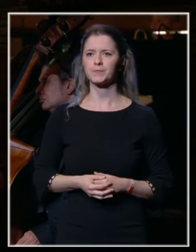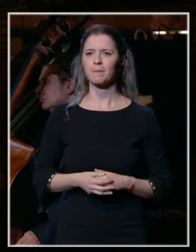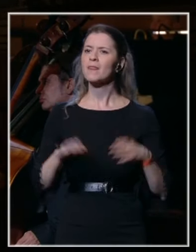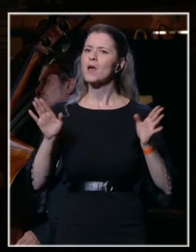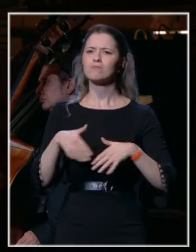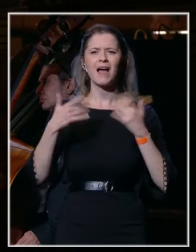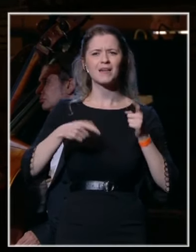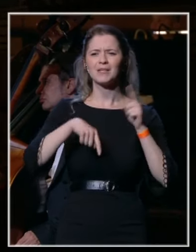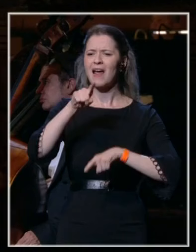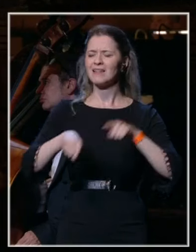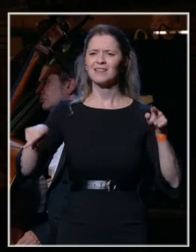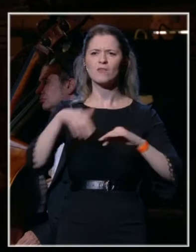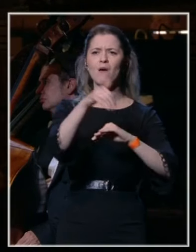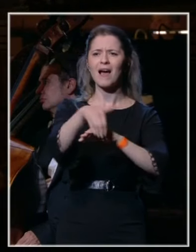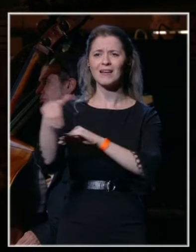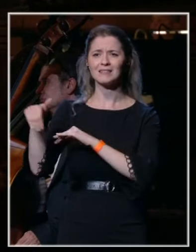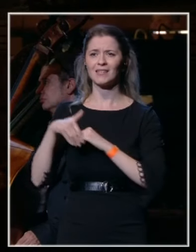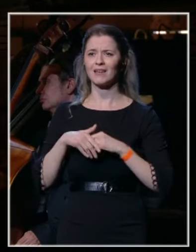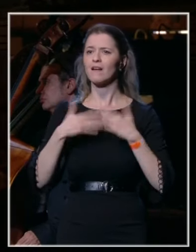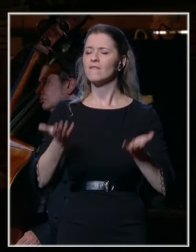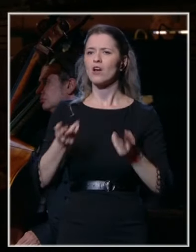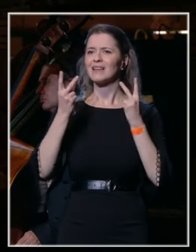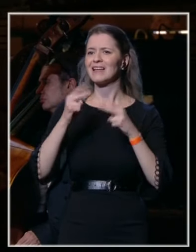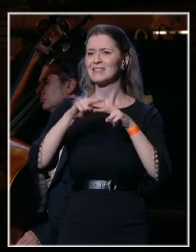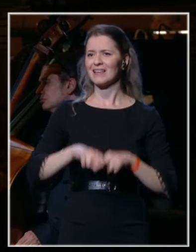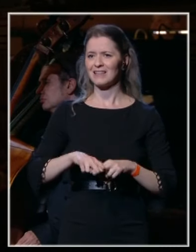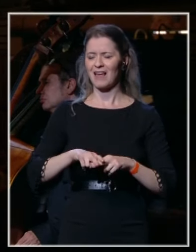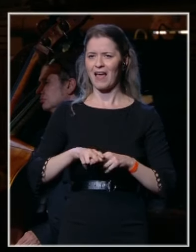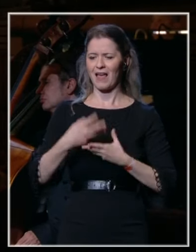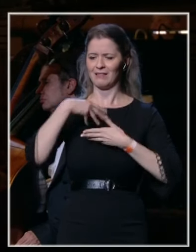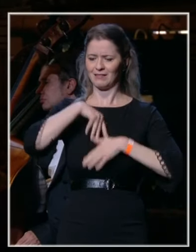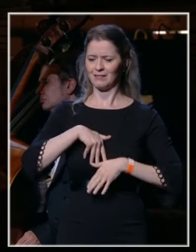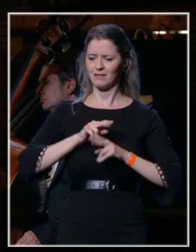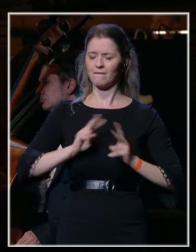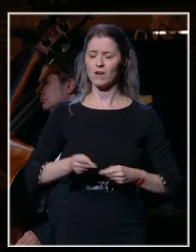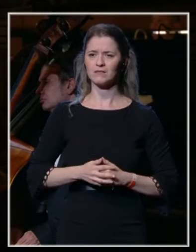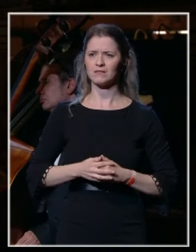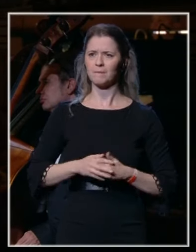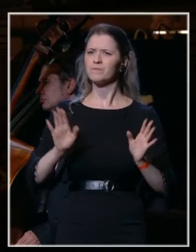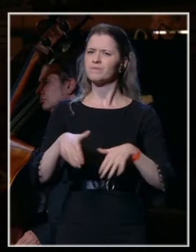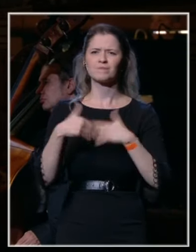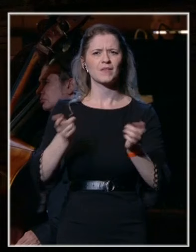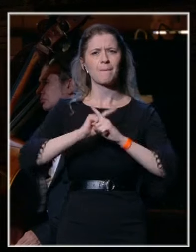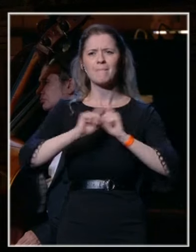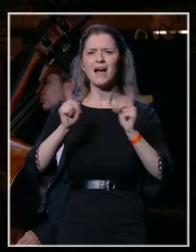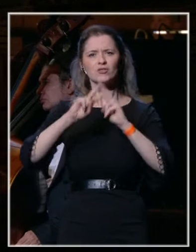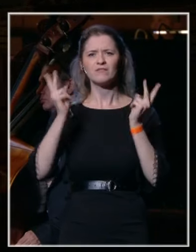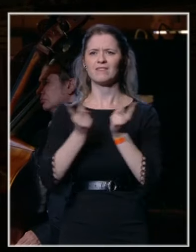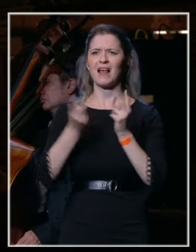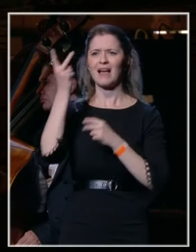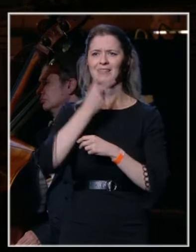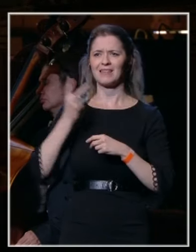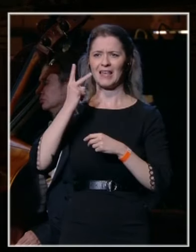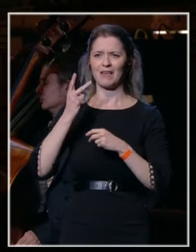Bármilyen eltérő háttérrel vagy értékrenddel bíró, bármennyire is más világkép szerint gondolkodó magyarok